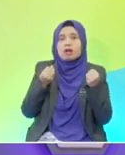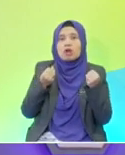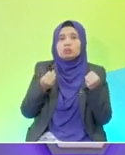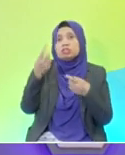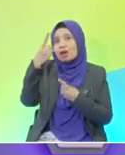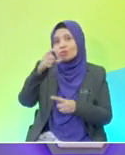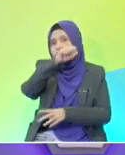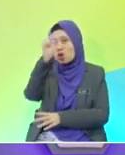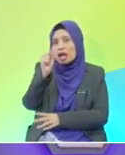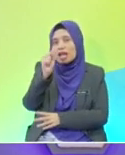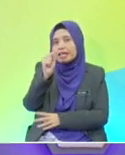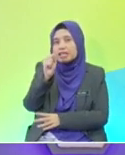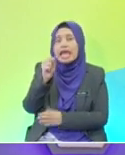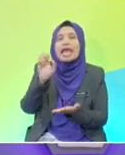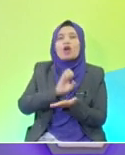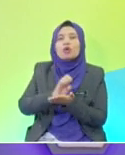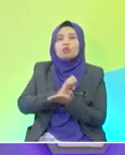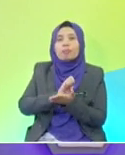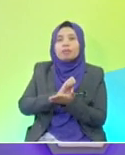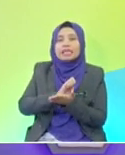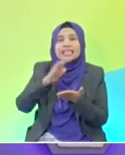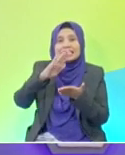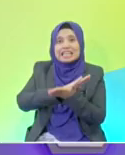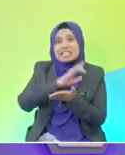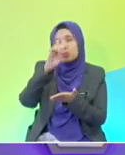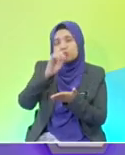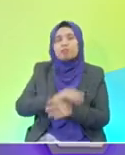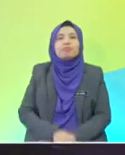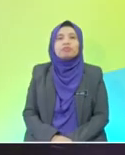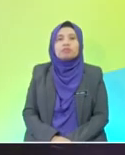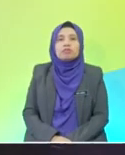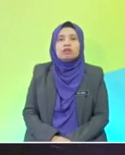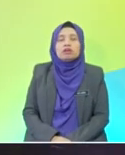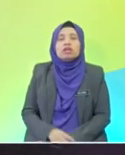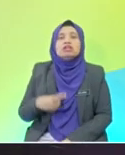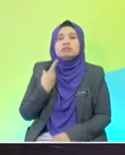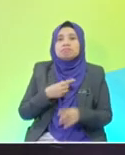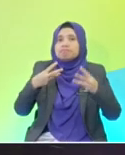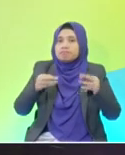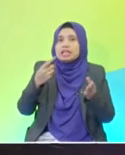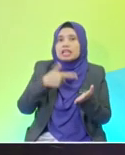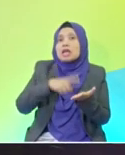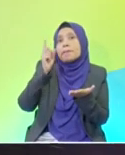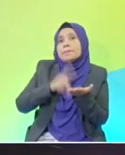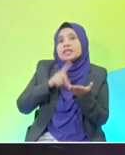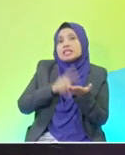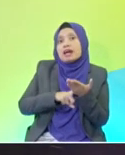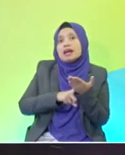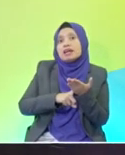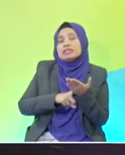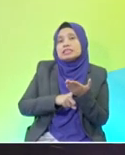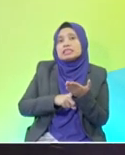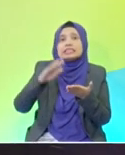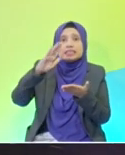Ekonomi Baiklah tamu kita teruskan Oke kita masih lagi berbincang ataupun untuk membincangkan